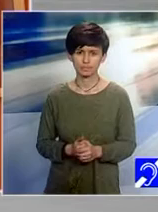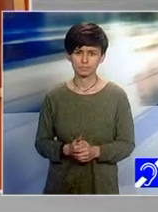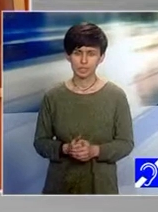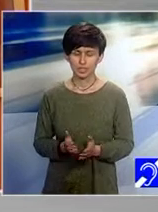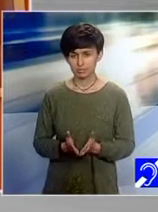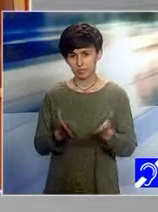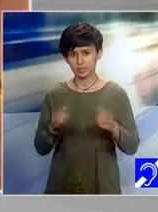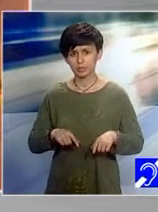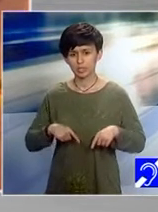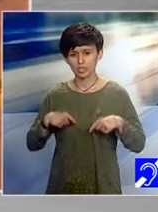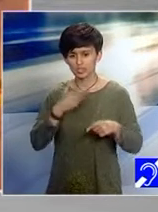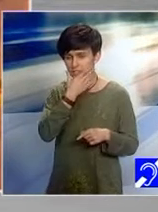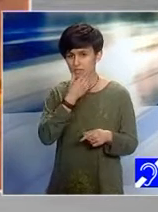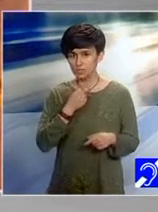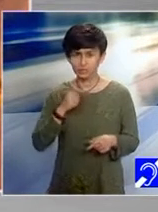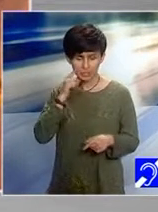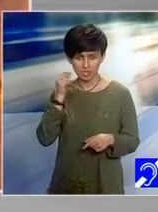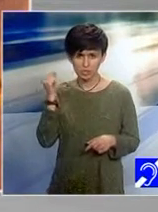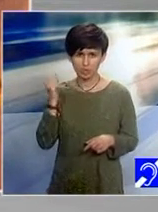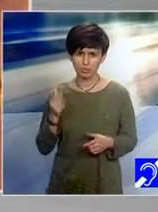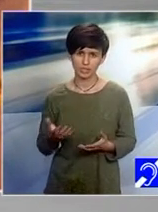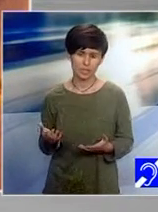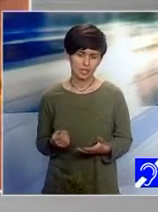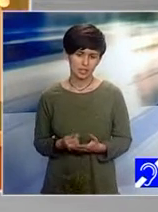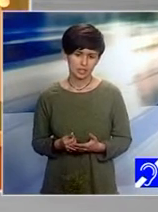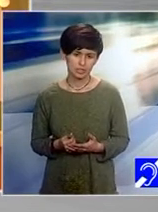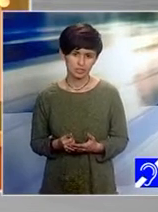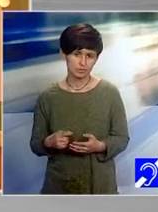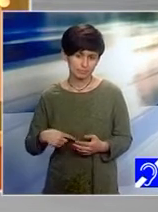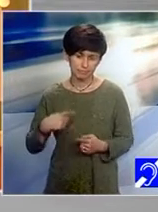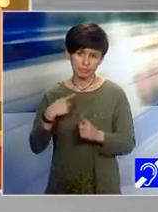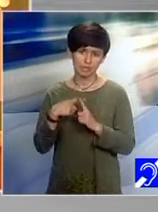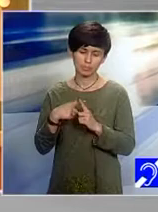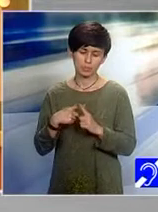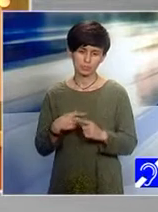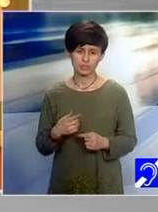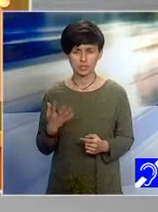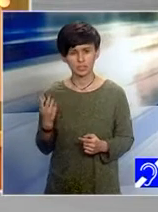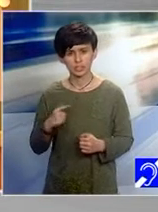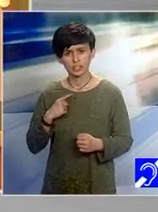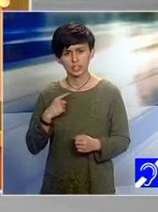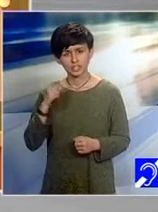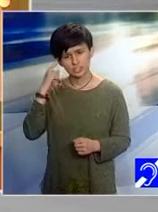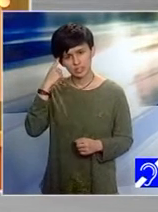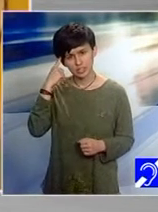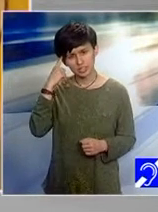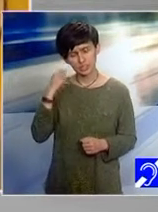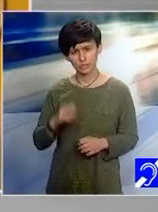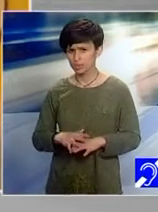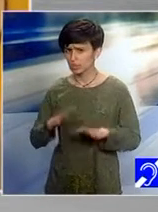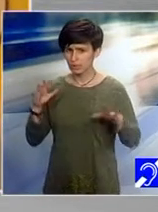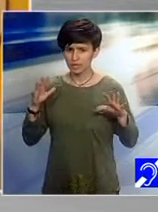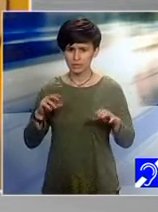sine a omului ca ființă și mai ales ceea ce este de reținut, amploare cu